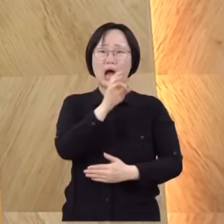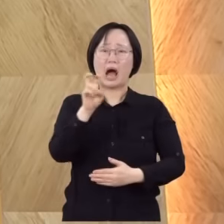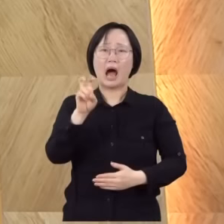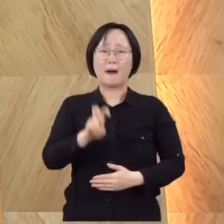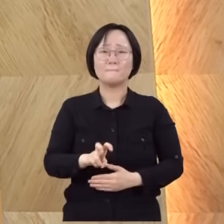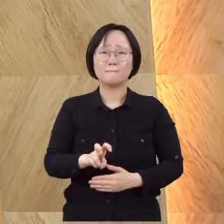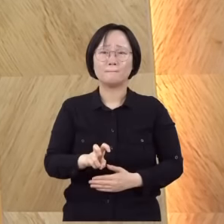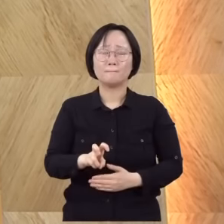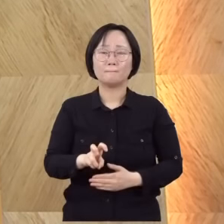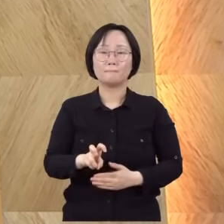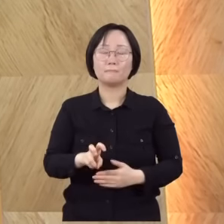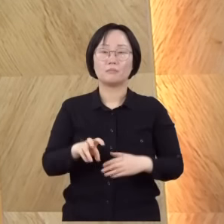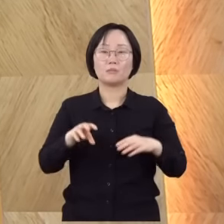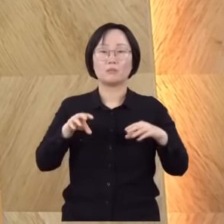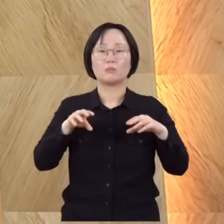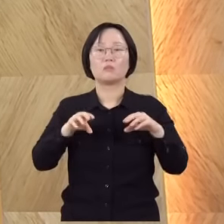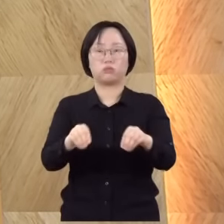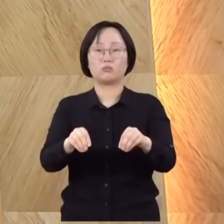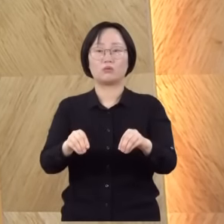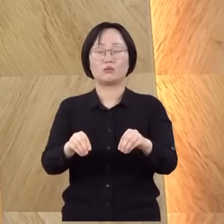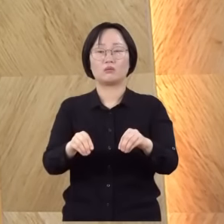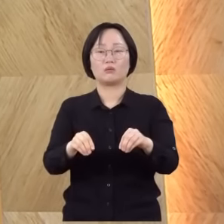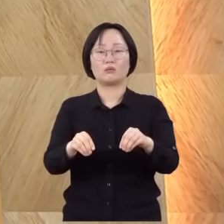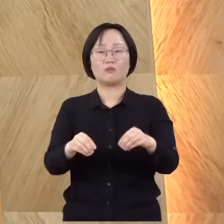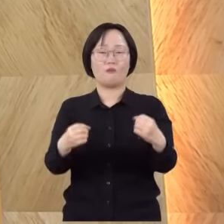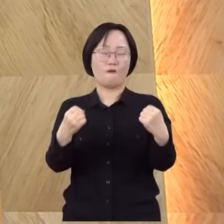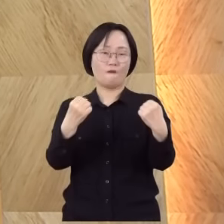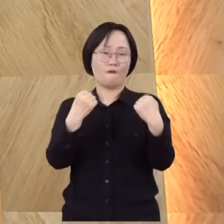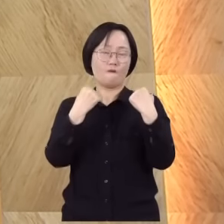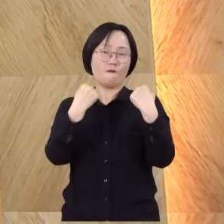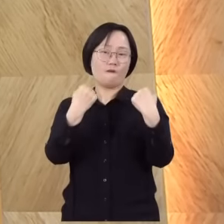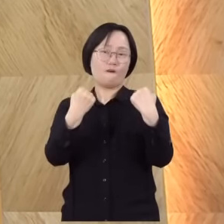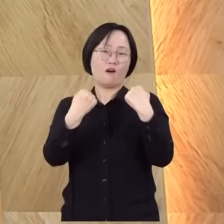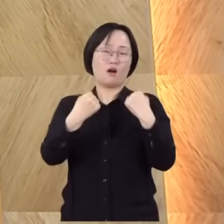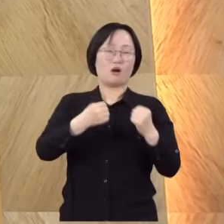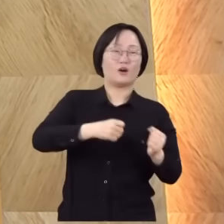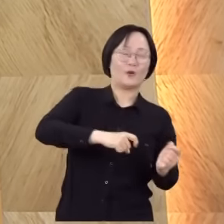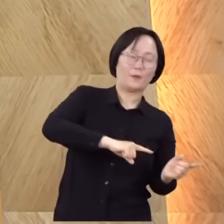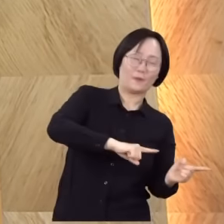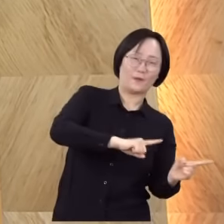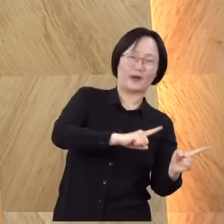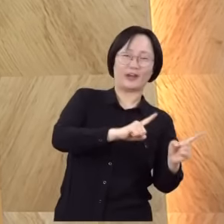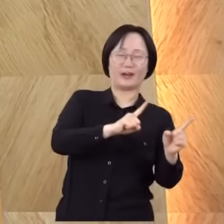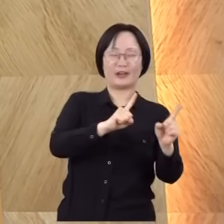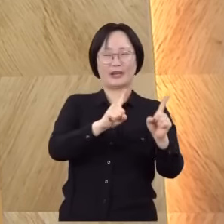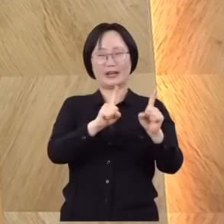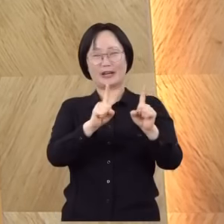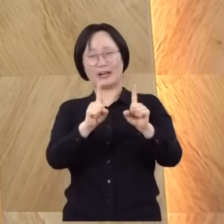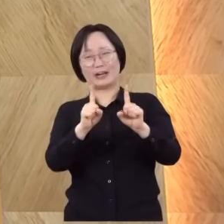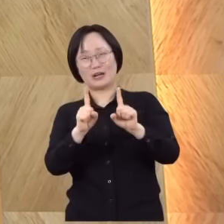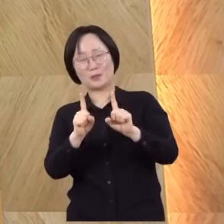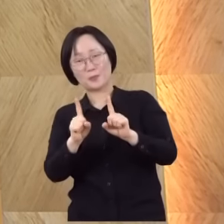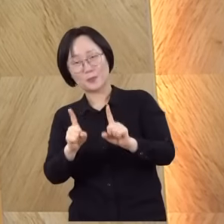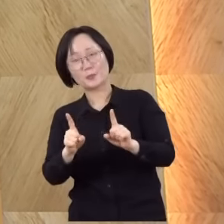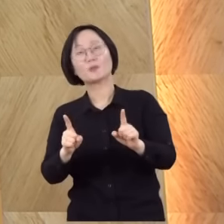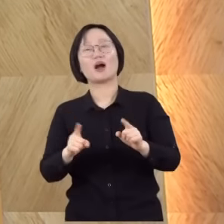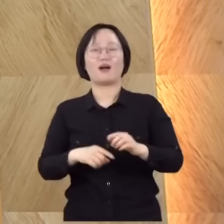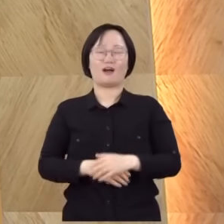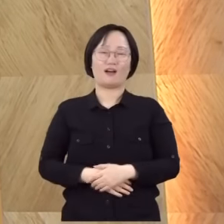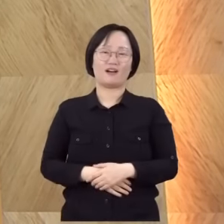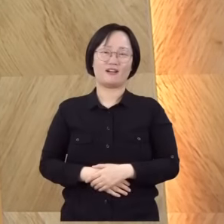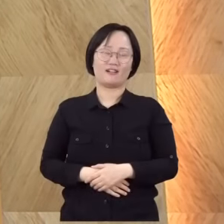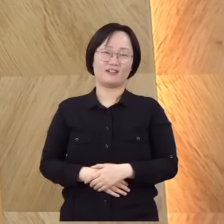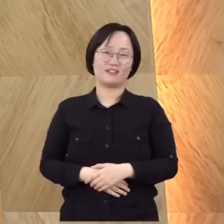회복했네요 아주 몸에 건강해지고 몸에 건강을 회복하게 되었다고